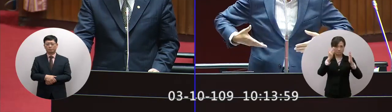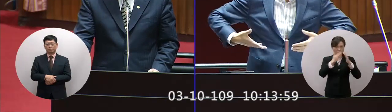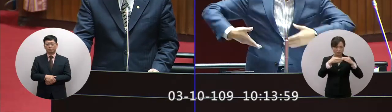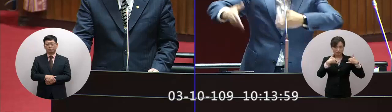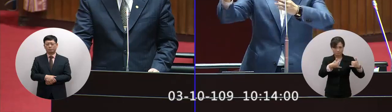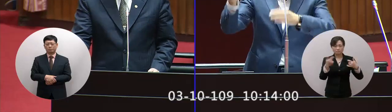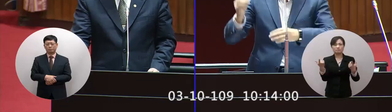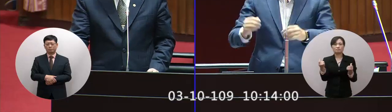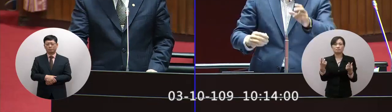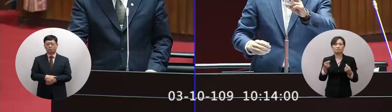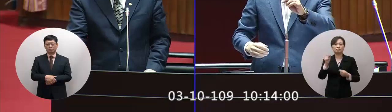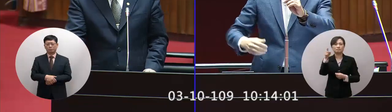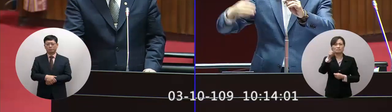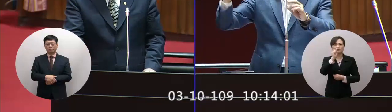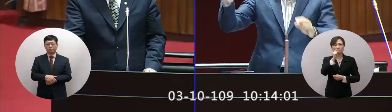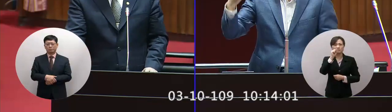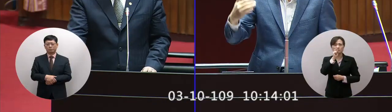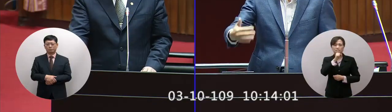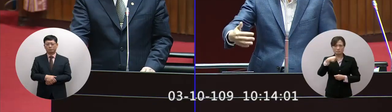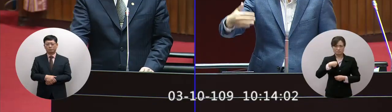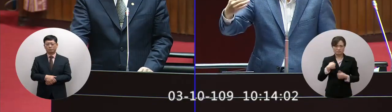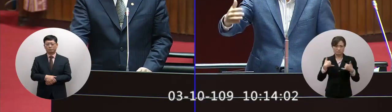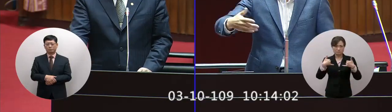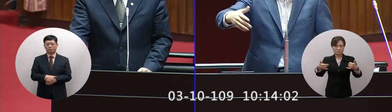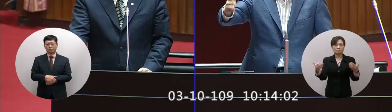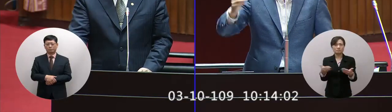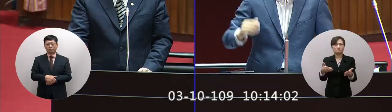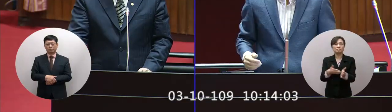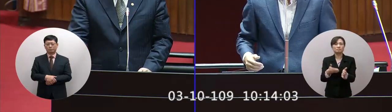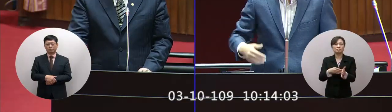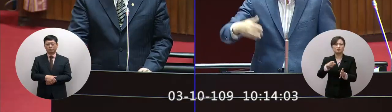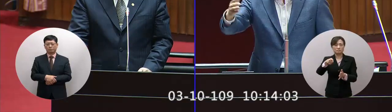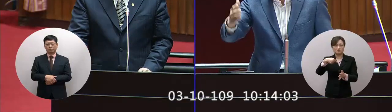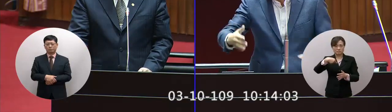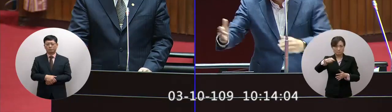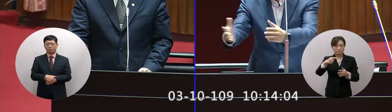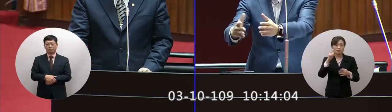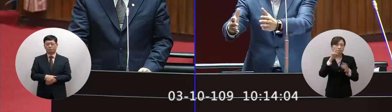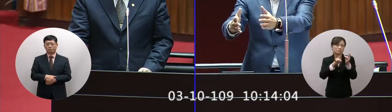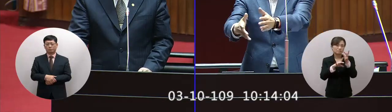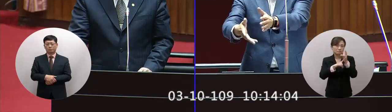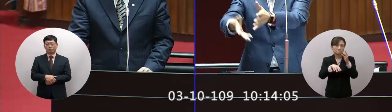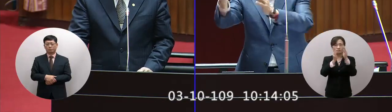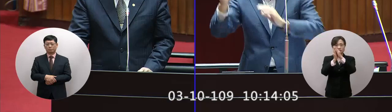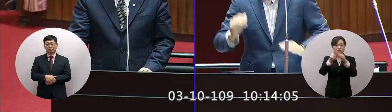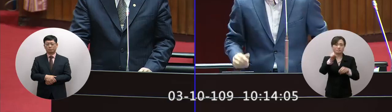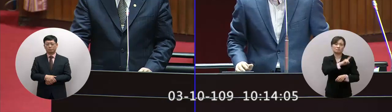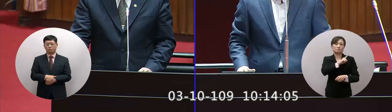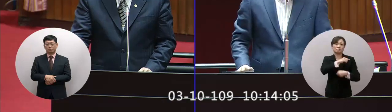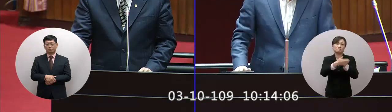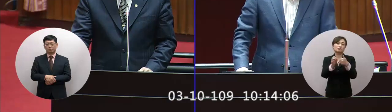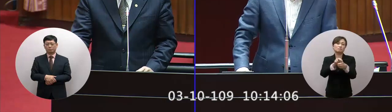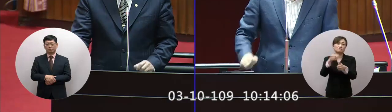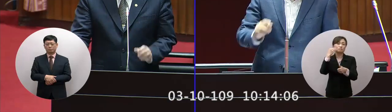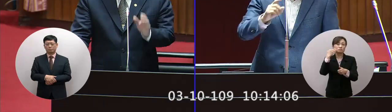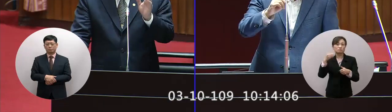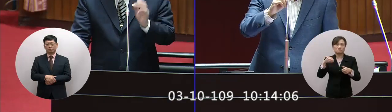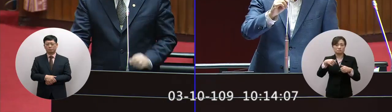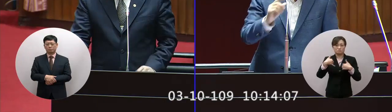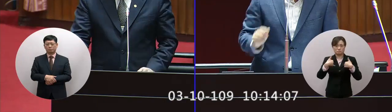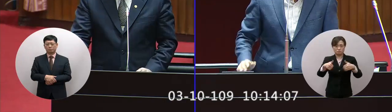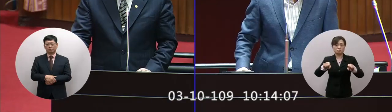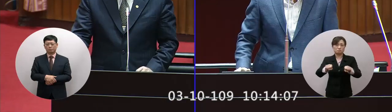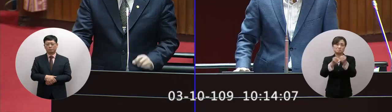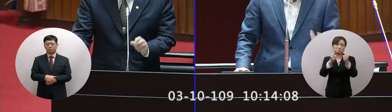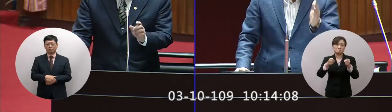说、啊、不好意思，我路开好了、哦、你到桃园新竹你们自己去保养、啊、不保养、哦、你路坏就坏了、